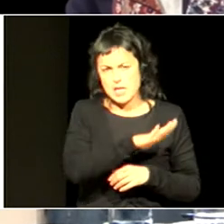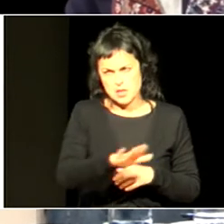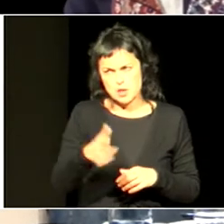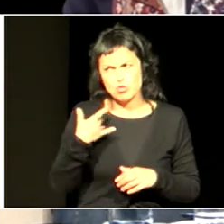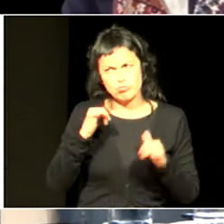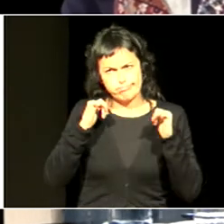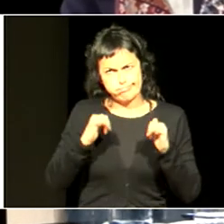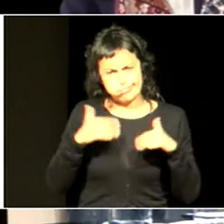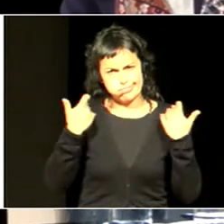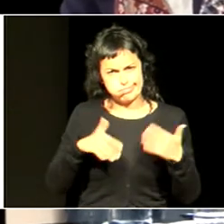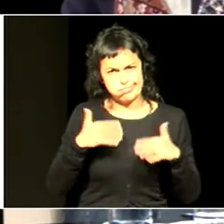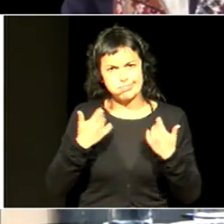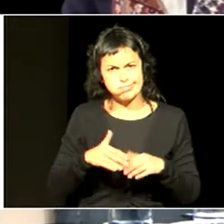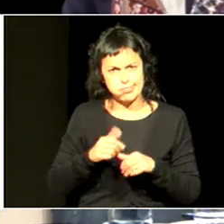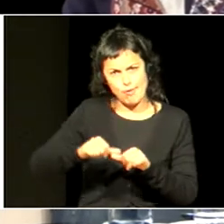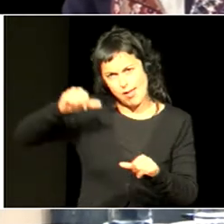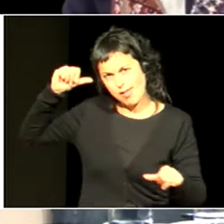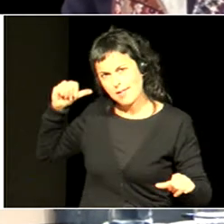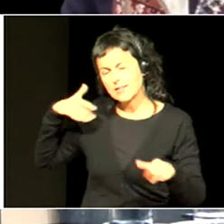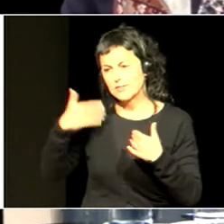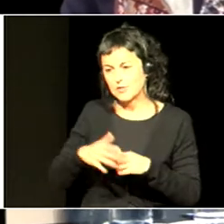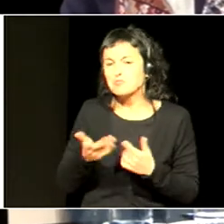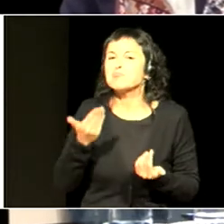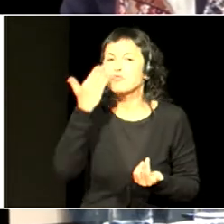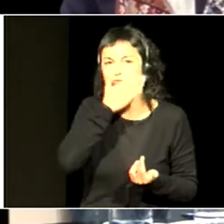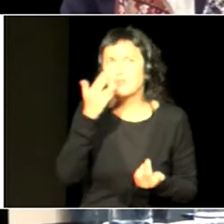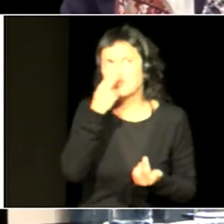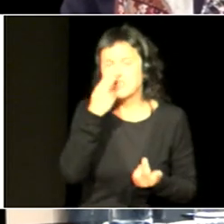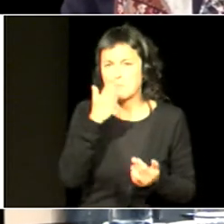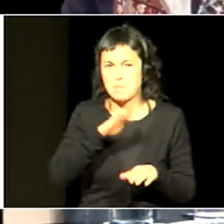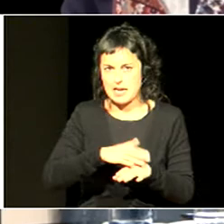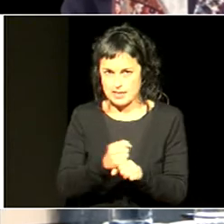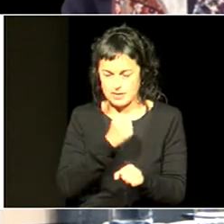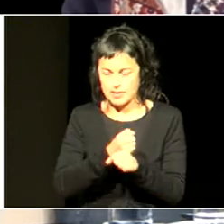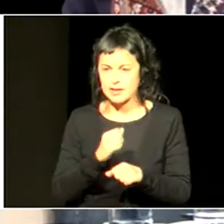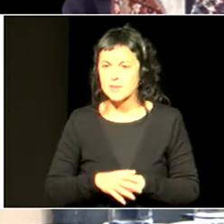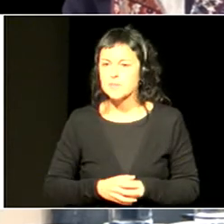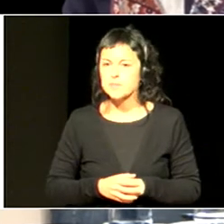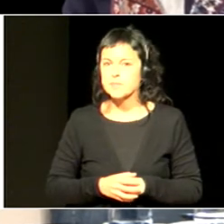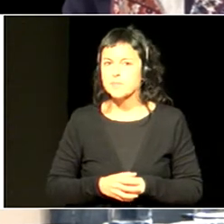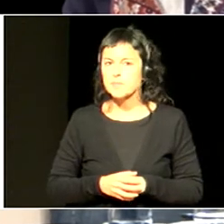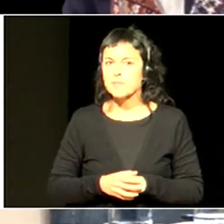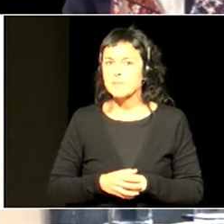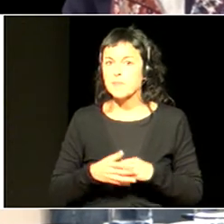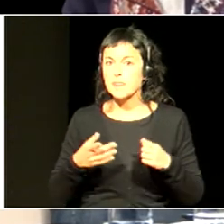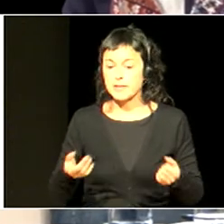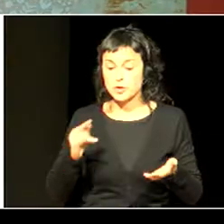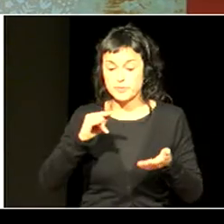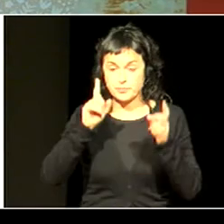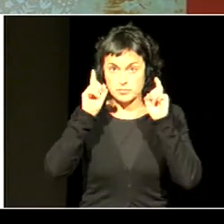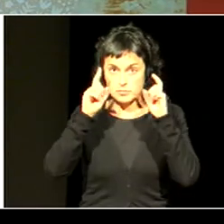Orduan, eskola interesgarria da lan egiteko. Hori kontutan hartuta, elkarri bizitza ezkidetza plan bat sortu